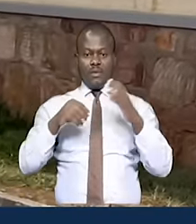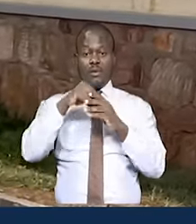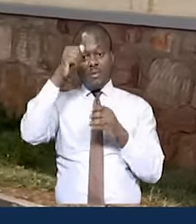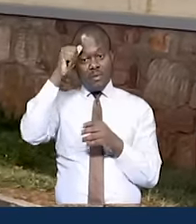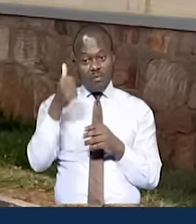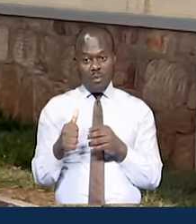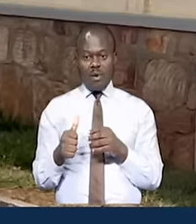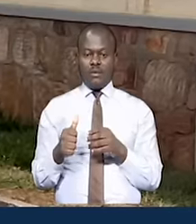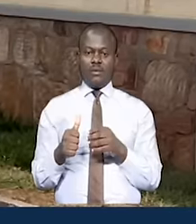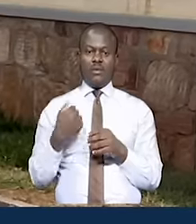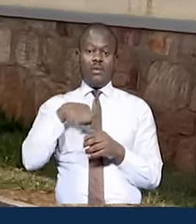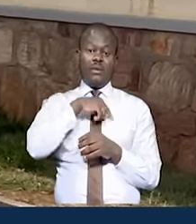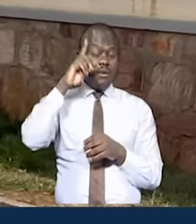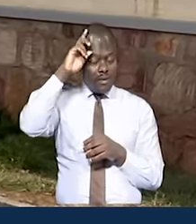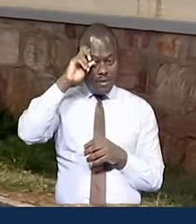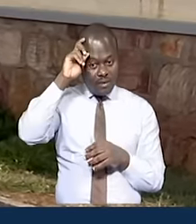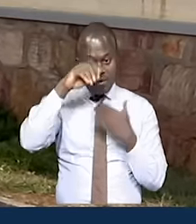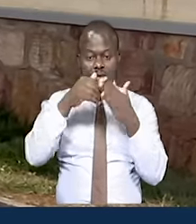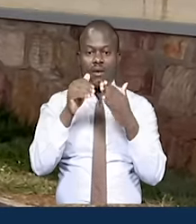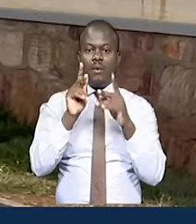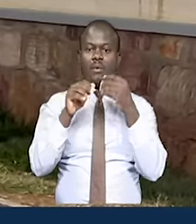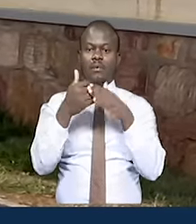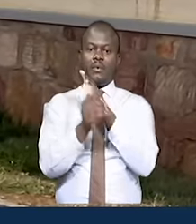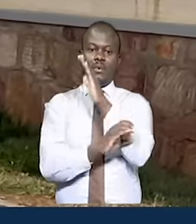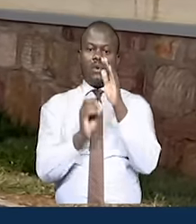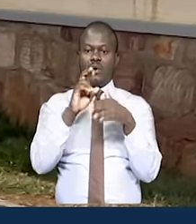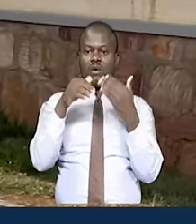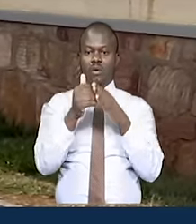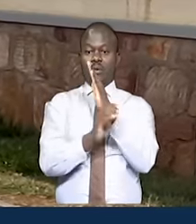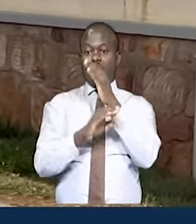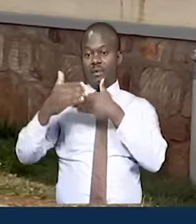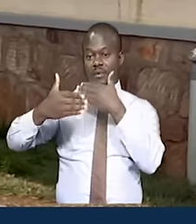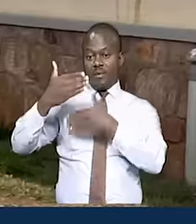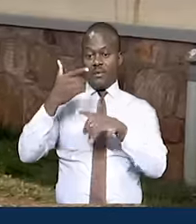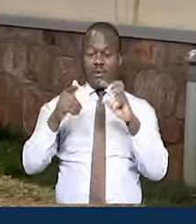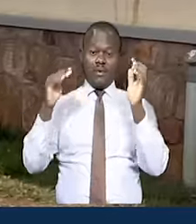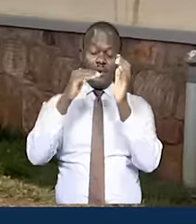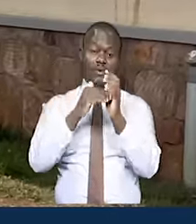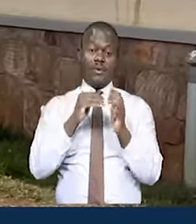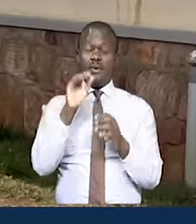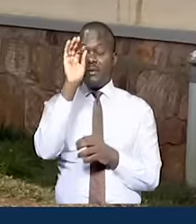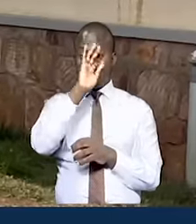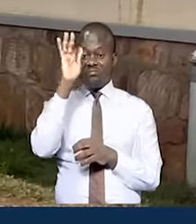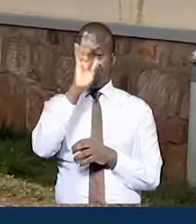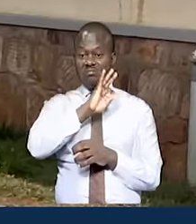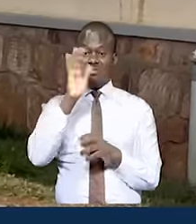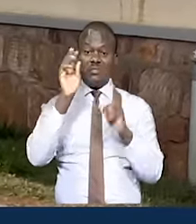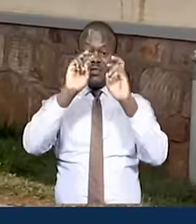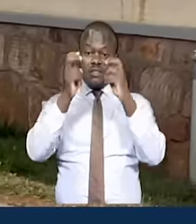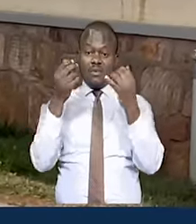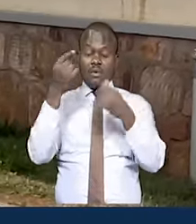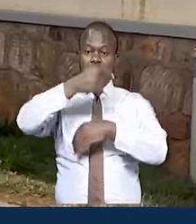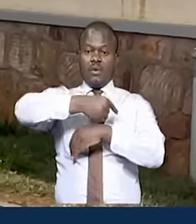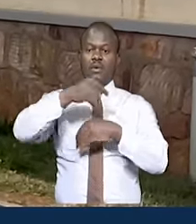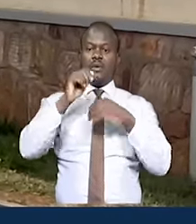ubuhanga twibwiraga yuko ari abanyamahanga cyangwa se mu bihugu by'abaturanyi. Hako nagutangariza yuko ubu uyu